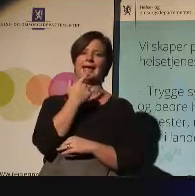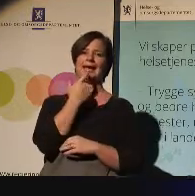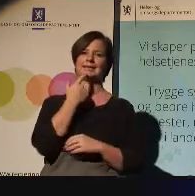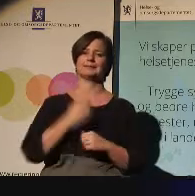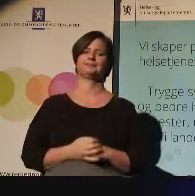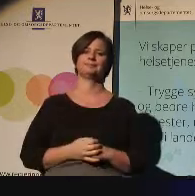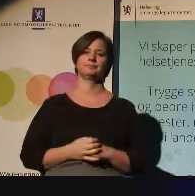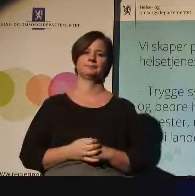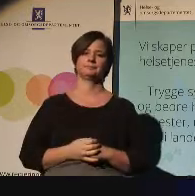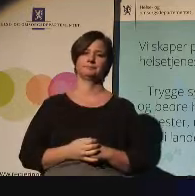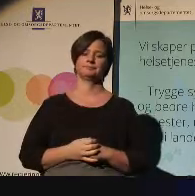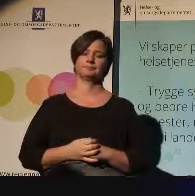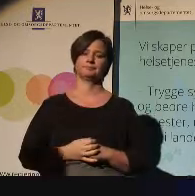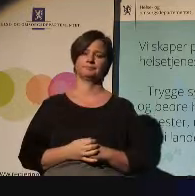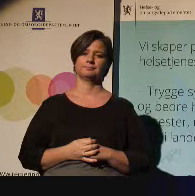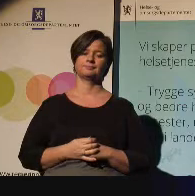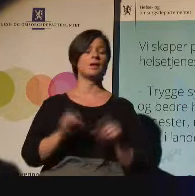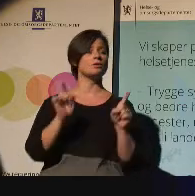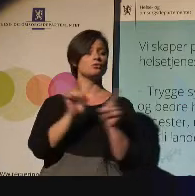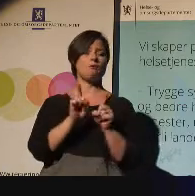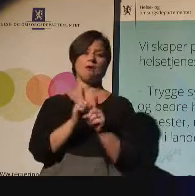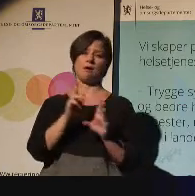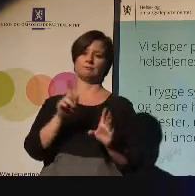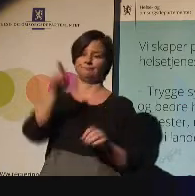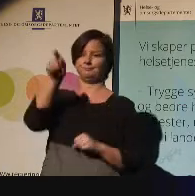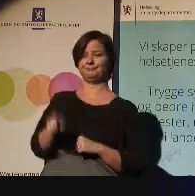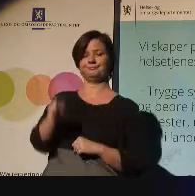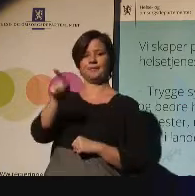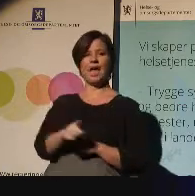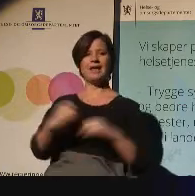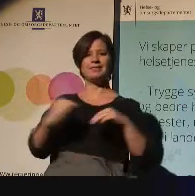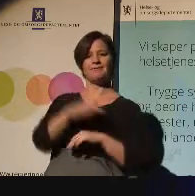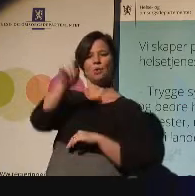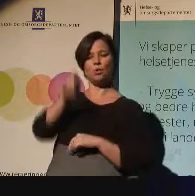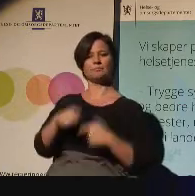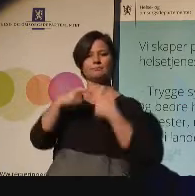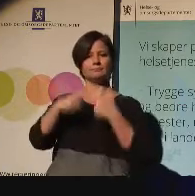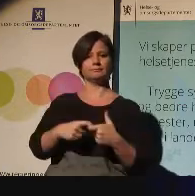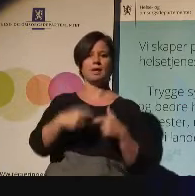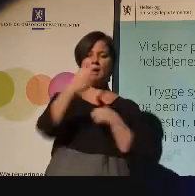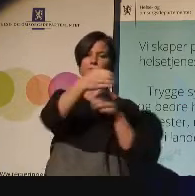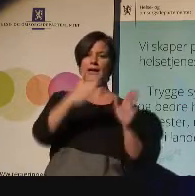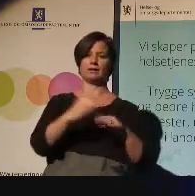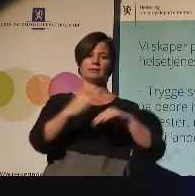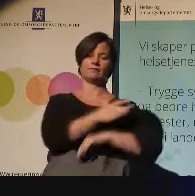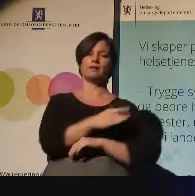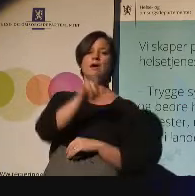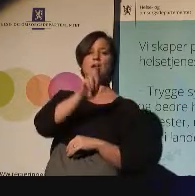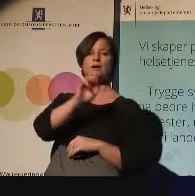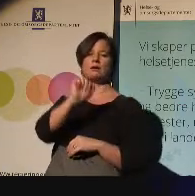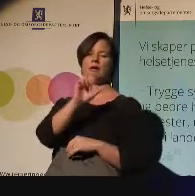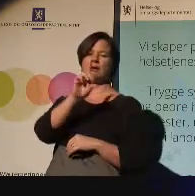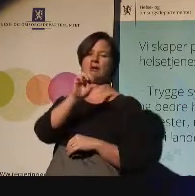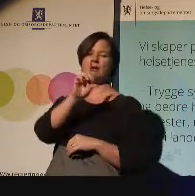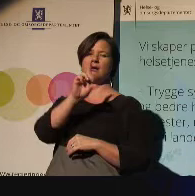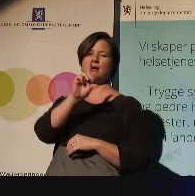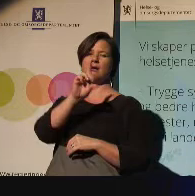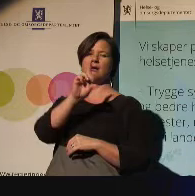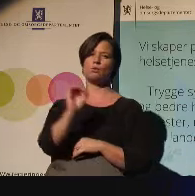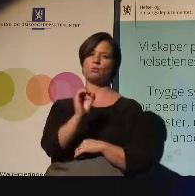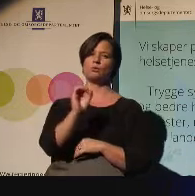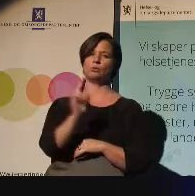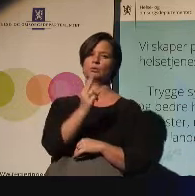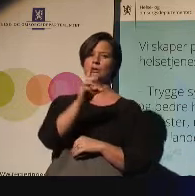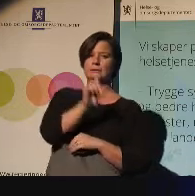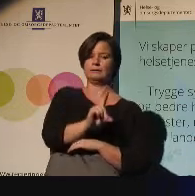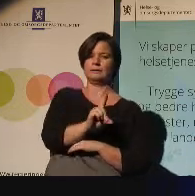Professor Blom is a consultant neurologist at the Department of Neurology at Radboud University,